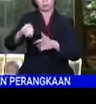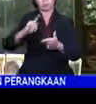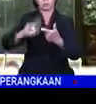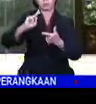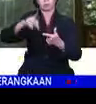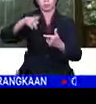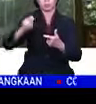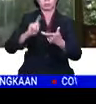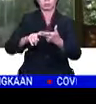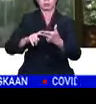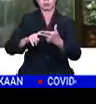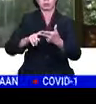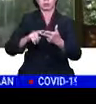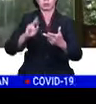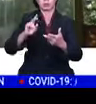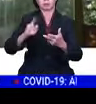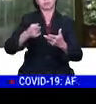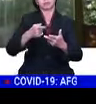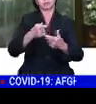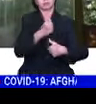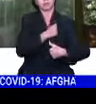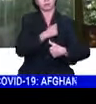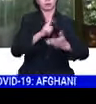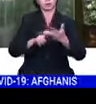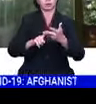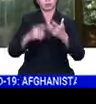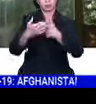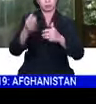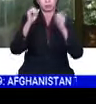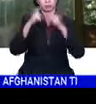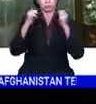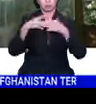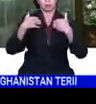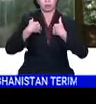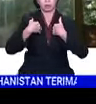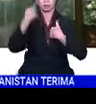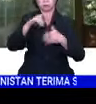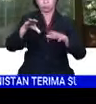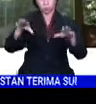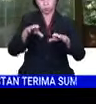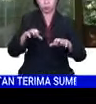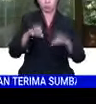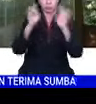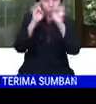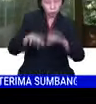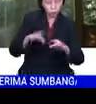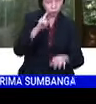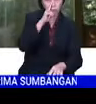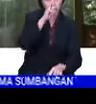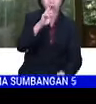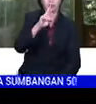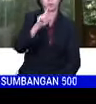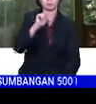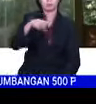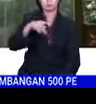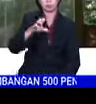Kementerian Pertahanan dan MOTI dan 43 mahkamah swasta mempunyai kapasiti untuk menjalankan ujian